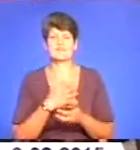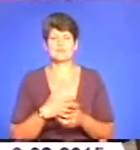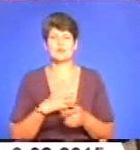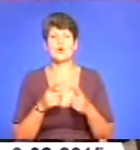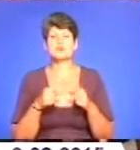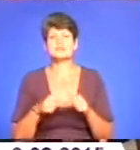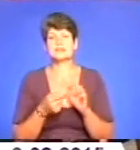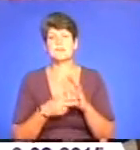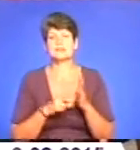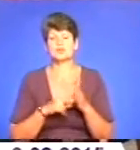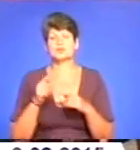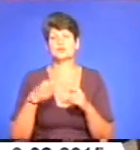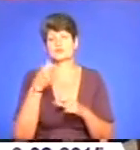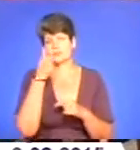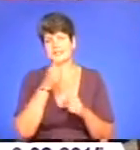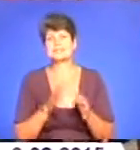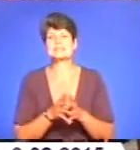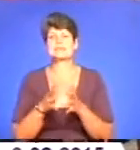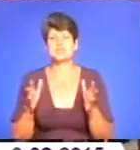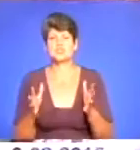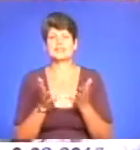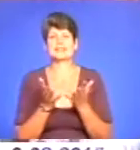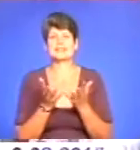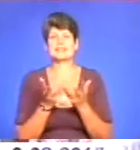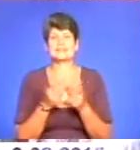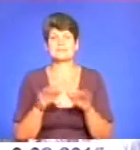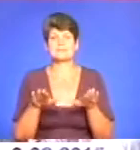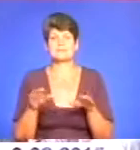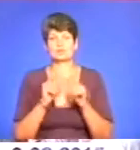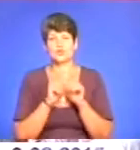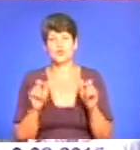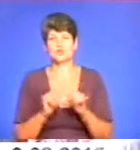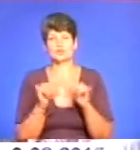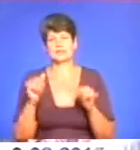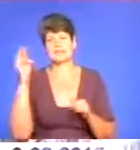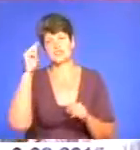Організатори планують вже наступного року збільшити кількість місць у школі та розширити навчальну програму.